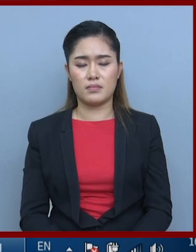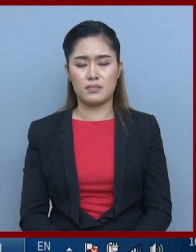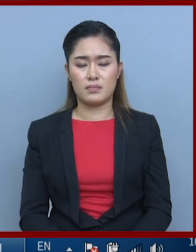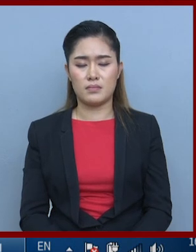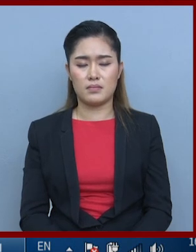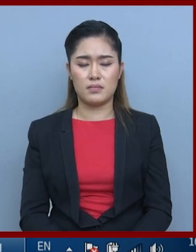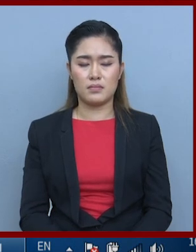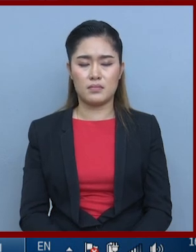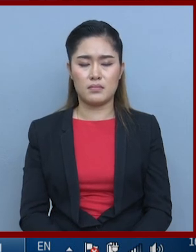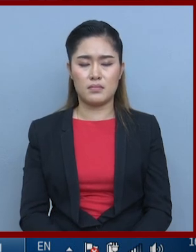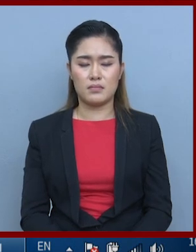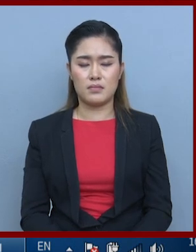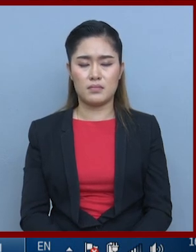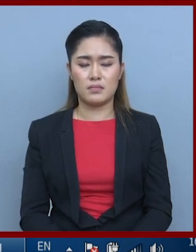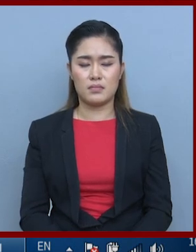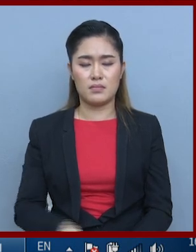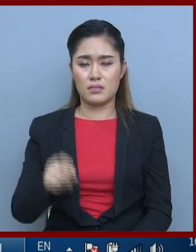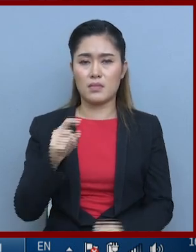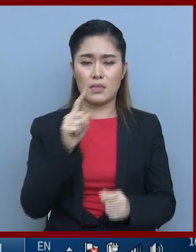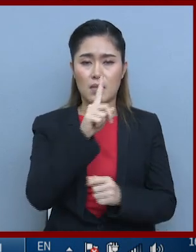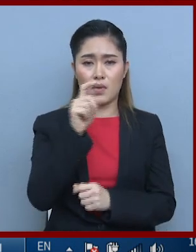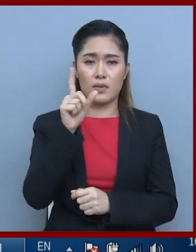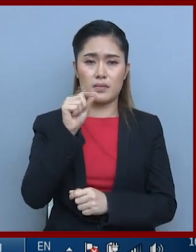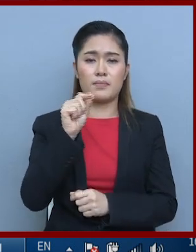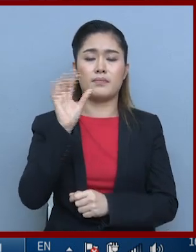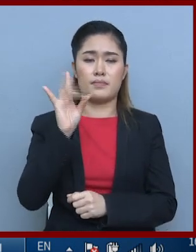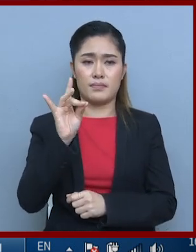AND AND 128